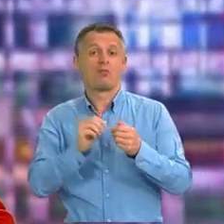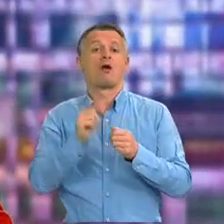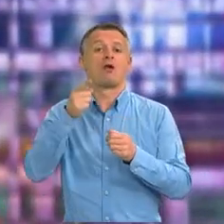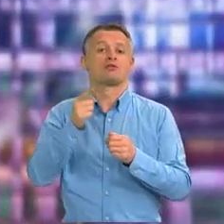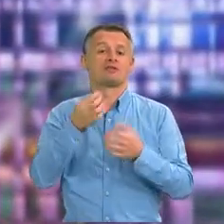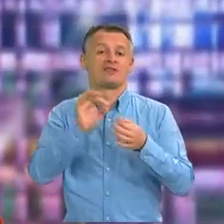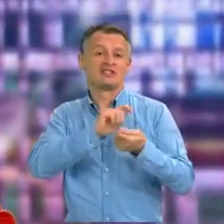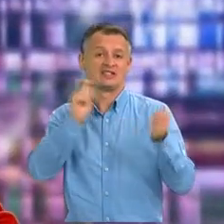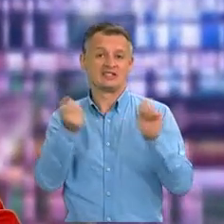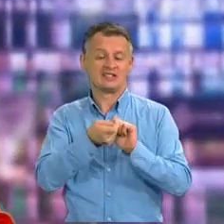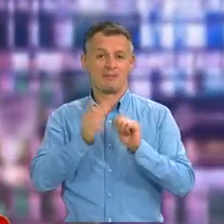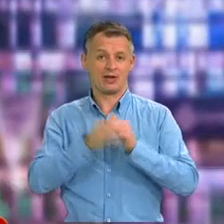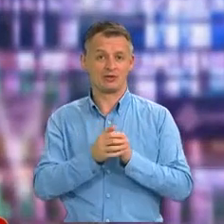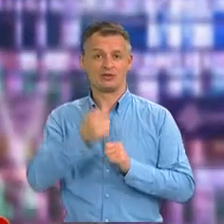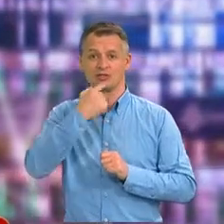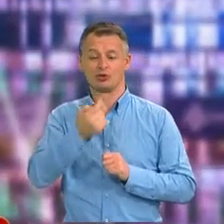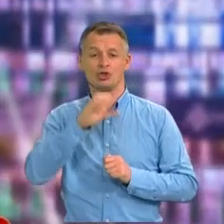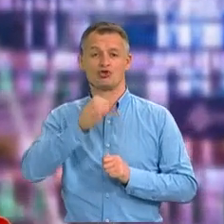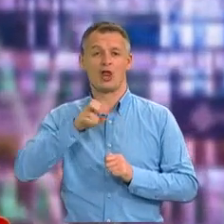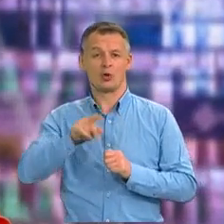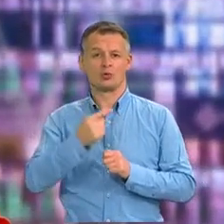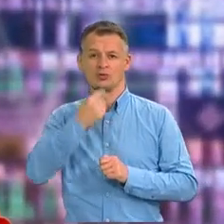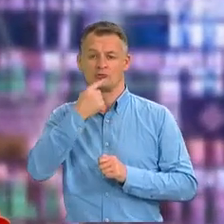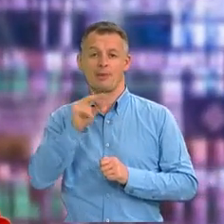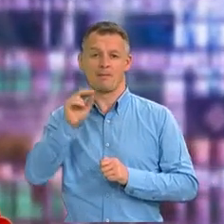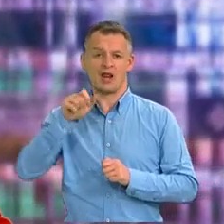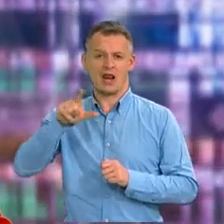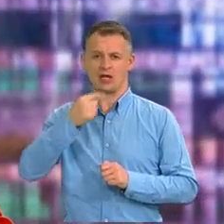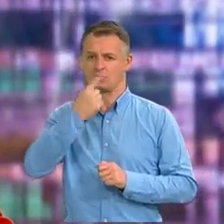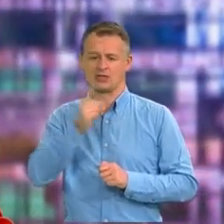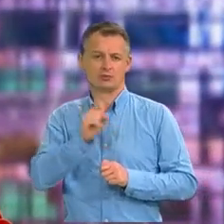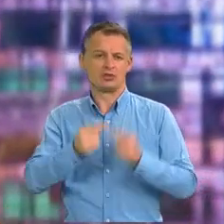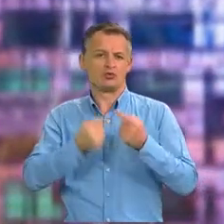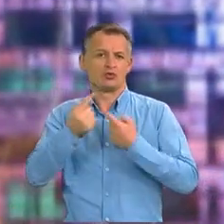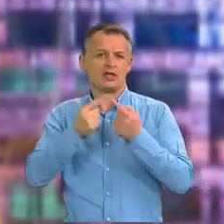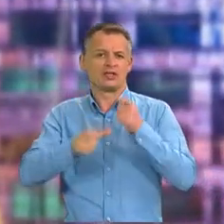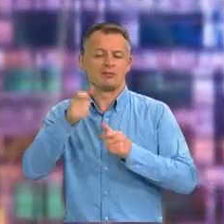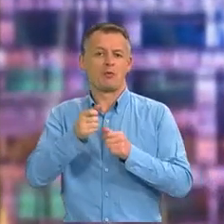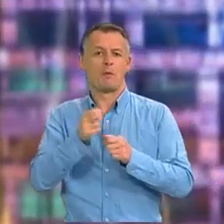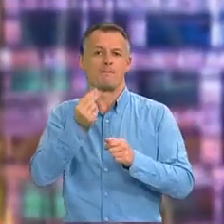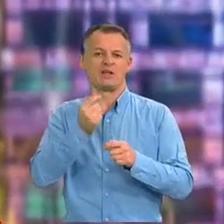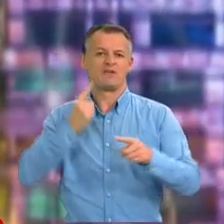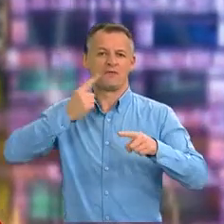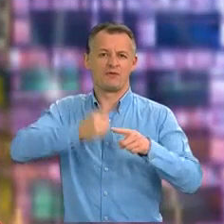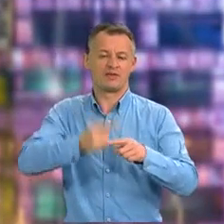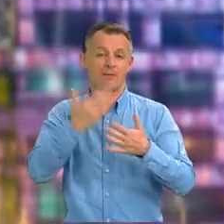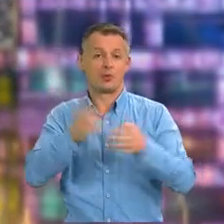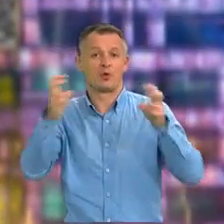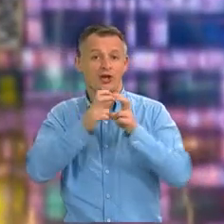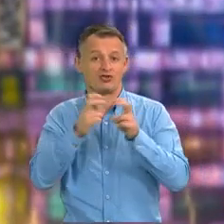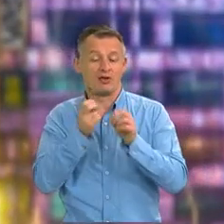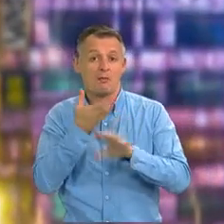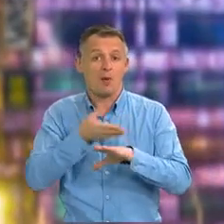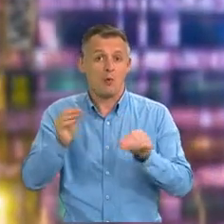Marcel Ciolacu. De cealaltă parte, liberalii spun că nu s-a discutat în coaliție despre un preț fix al energiei. Cu mai multe detalii însă vine colega mea,